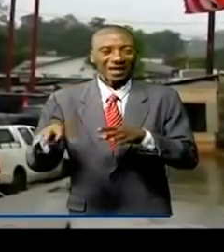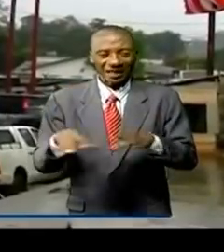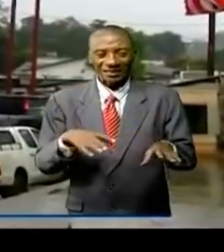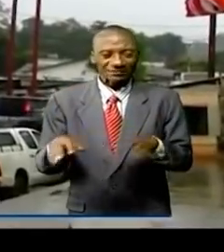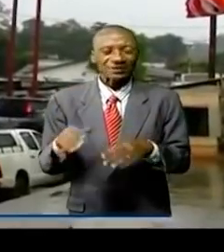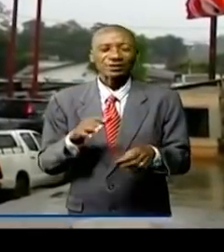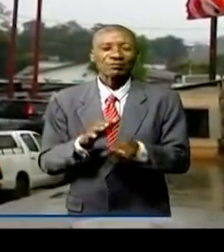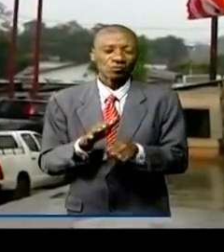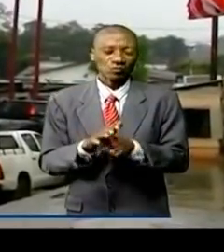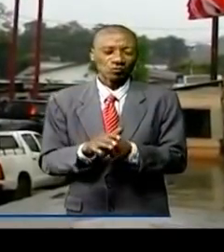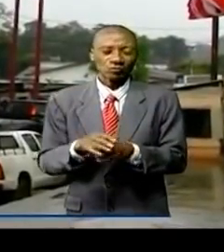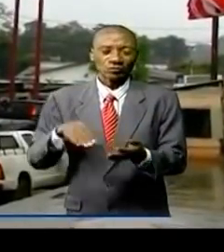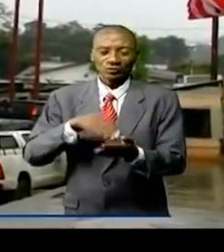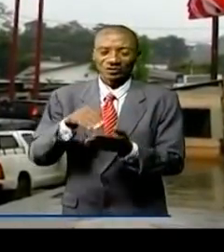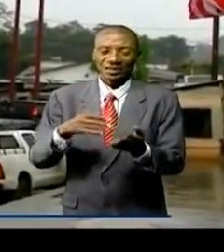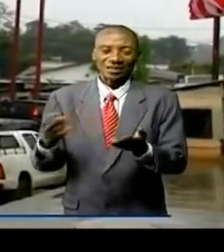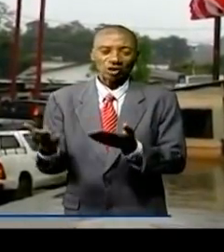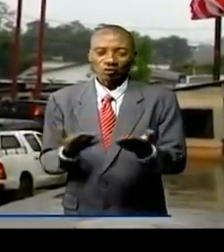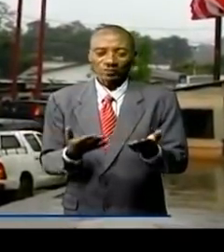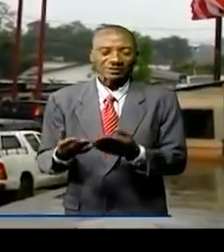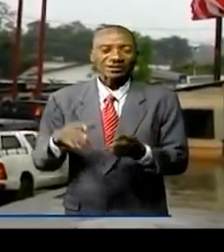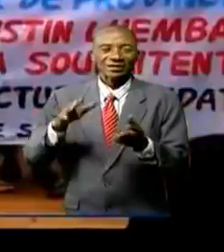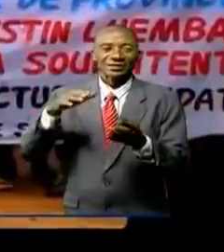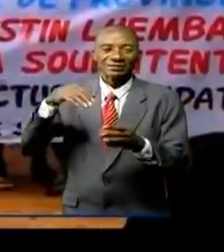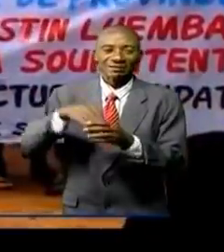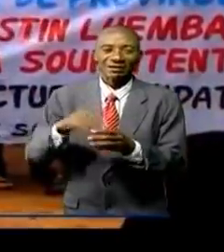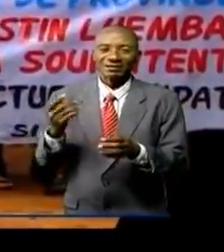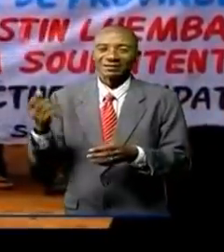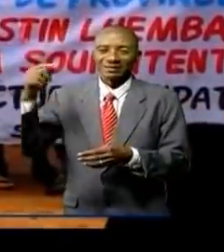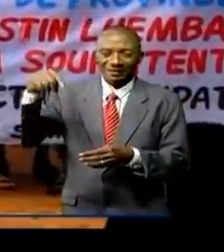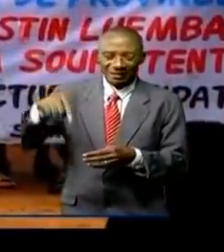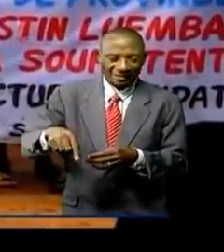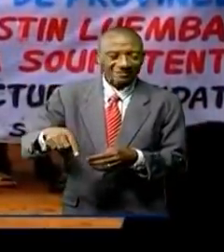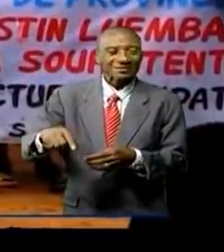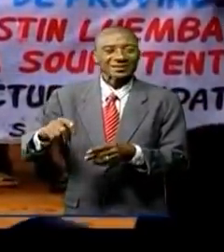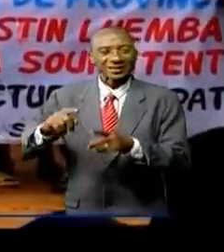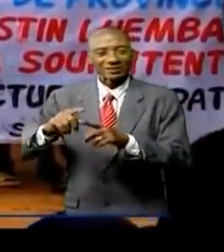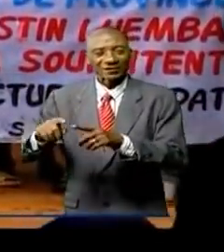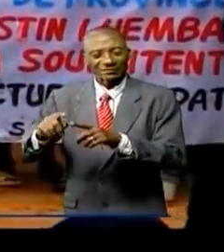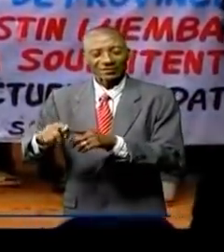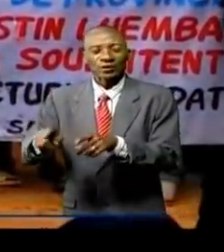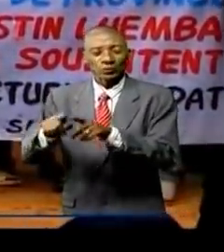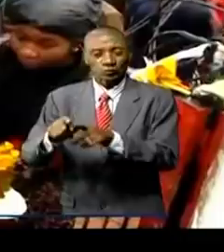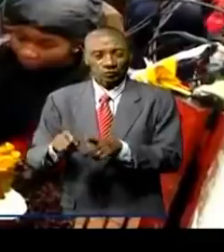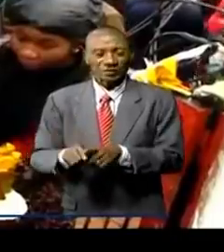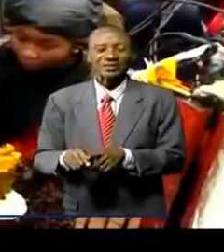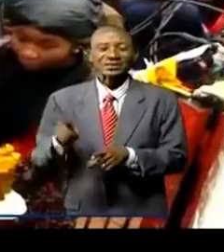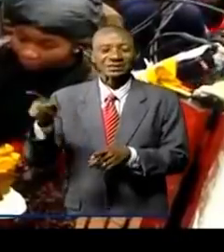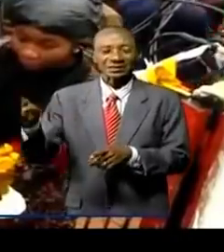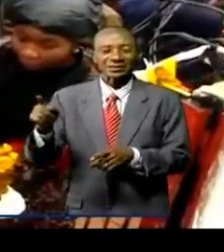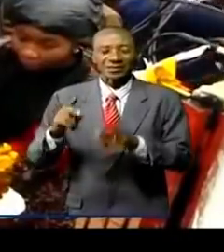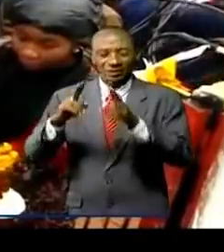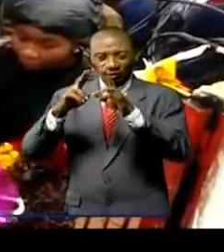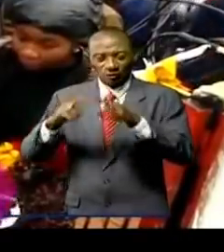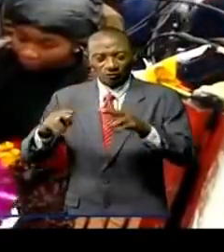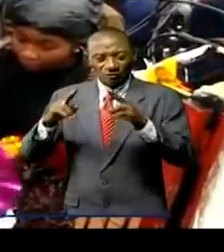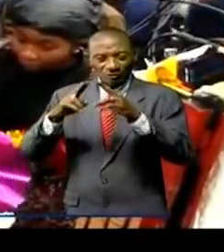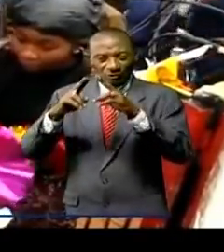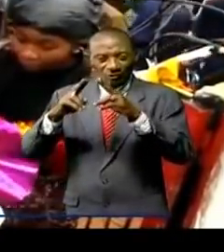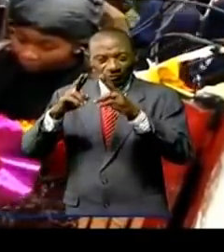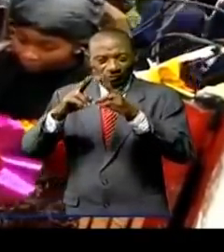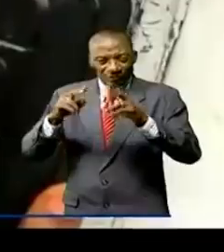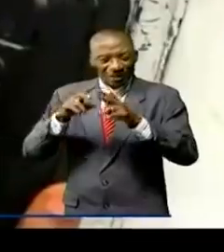centre commercial dans les quartiers périphériques, précisément en Mbatakoundé, localité la plus peuplée de Tchela. Le gouverneur de province